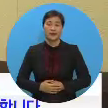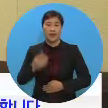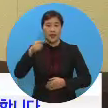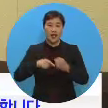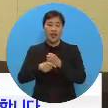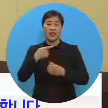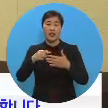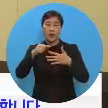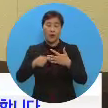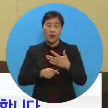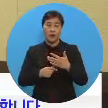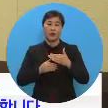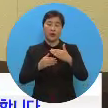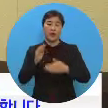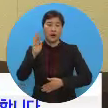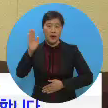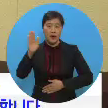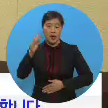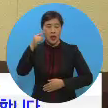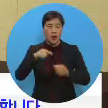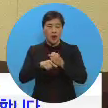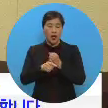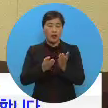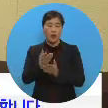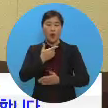다양한 과학체험 프로그램 진행으로 미래 이공계 진로를